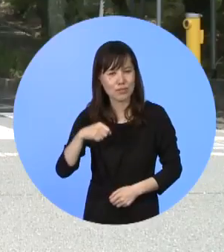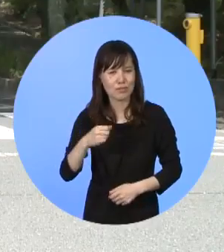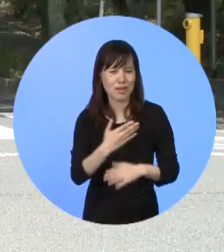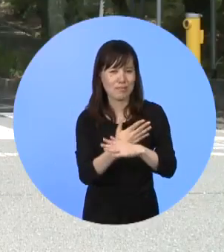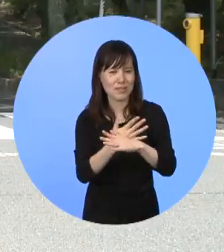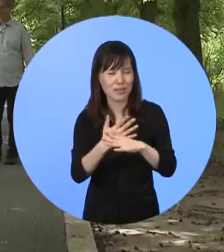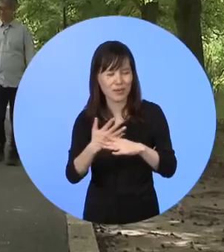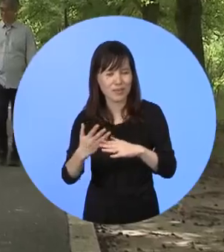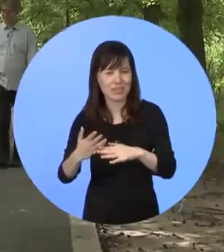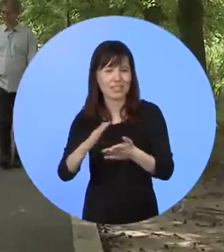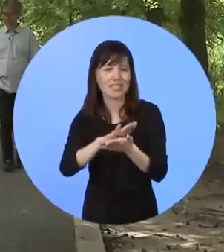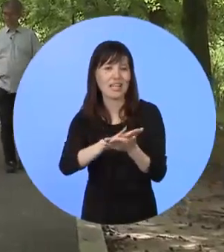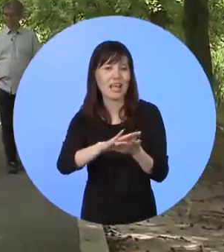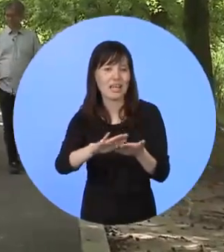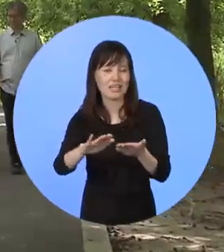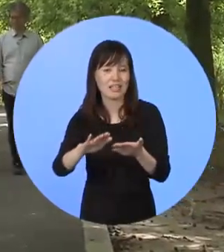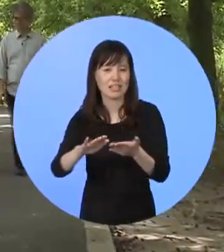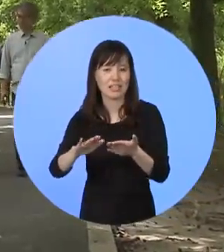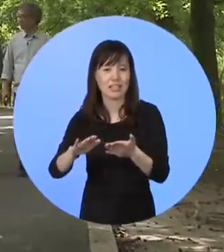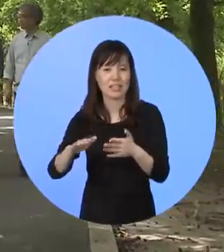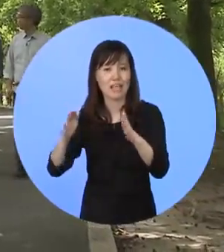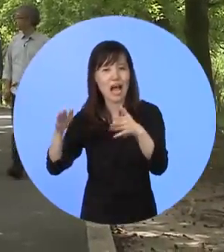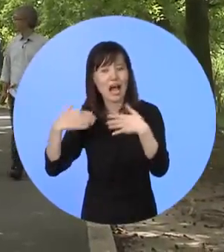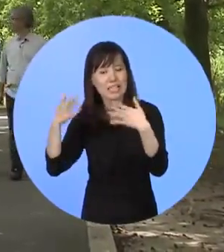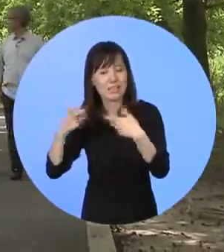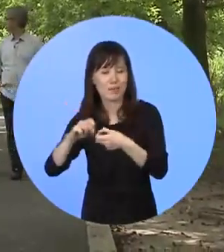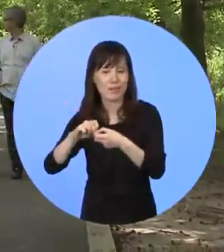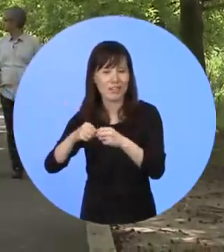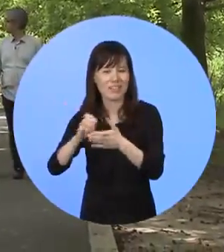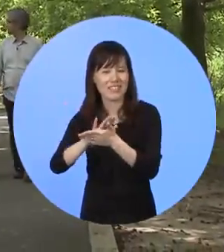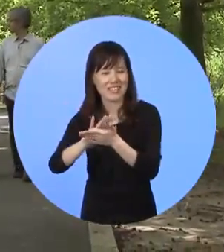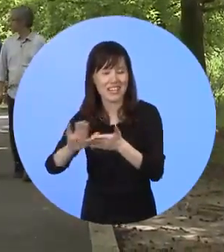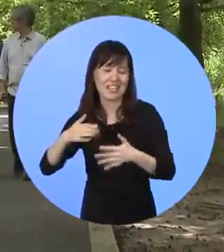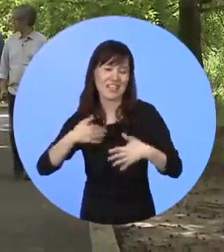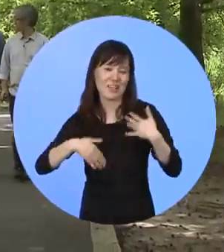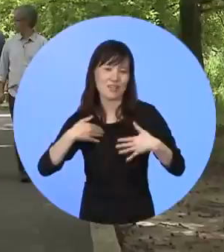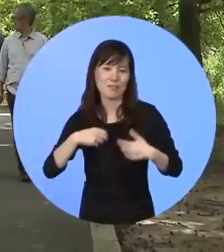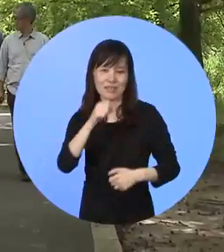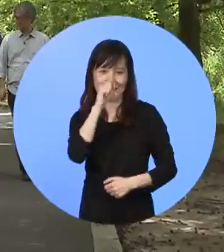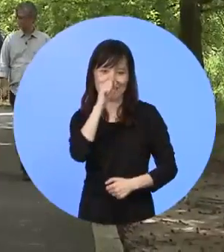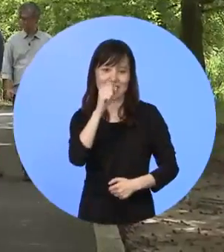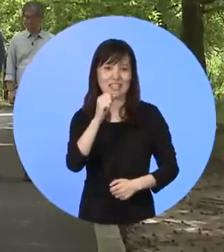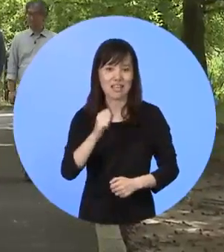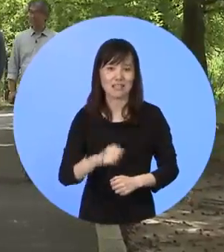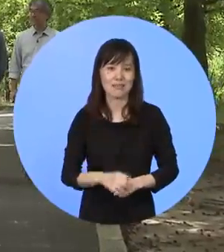当に綺麗ですし、 はい、 秋も楽しめるっていうのはすごくいいですよね。 はい、そうですね。